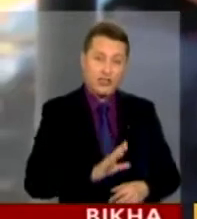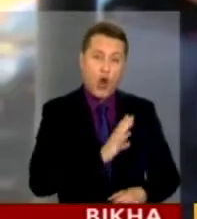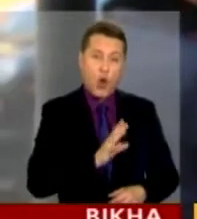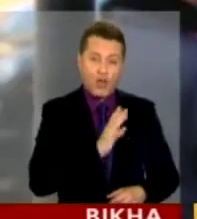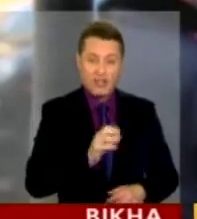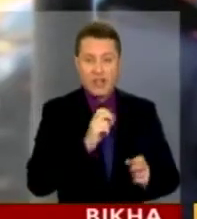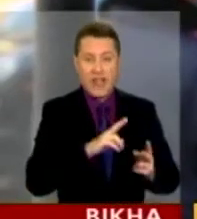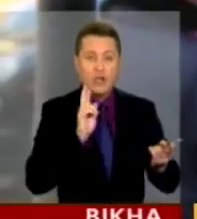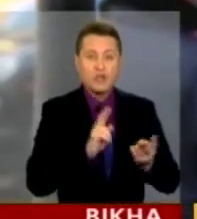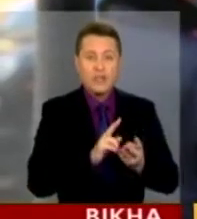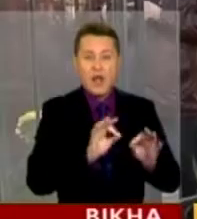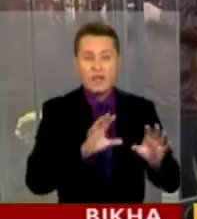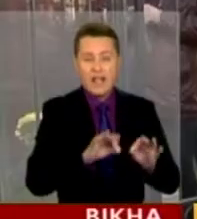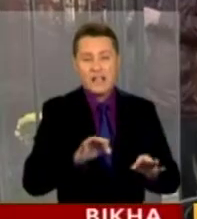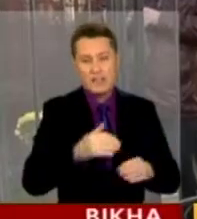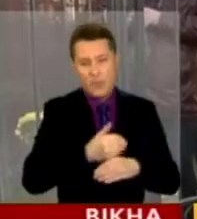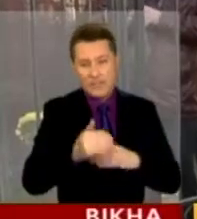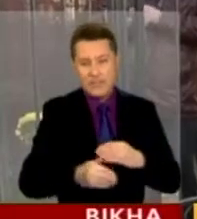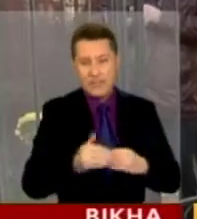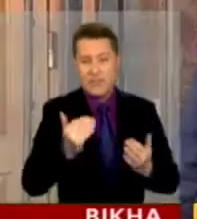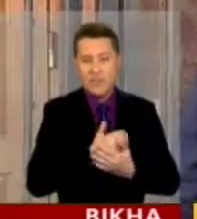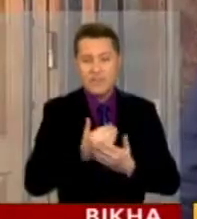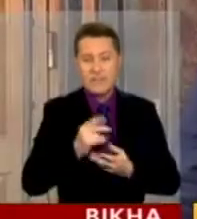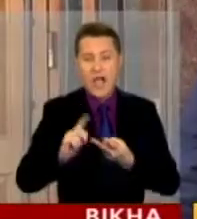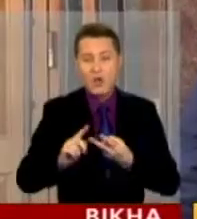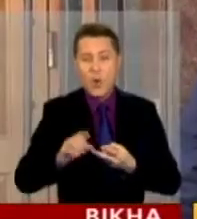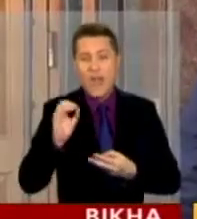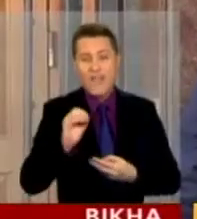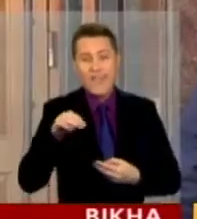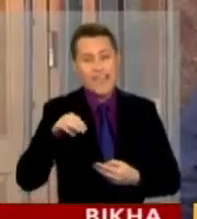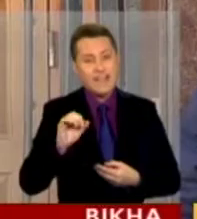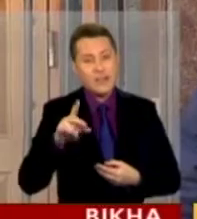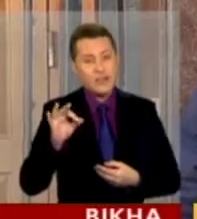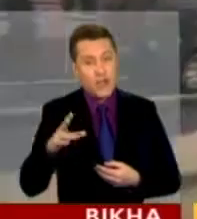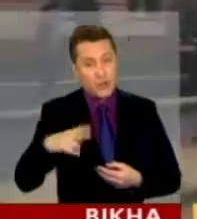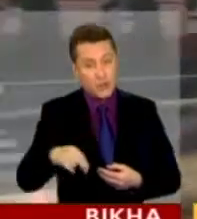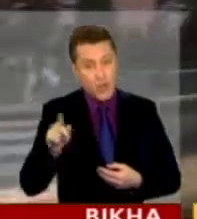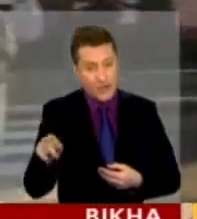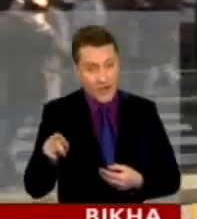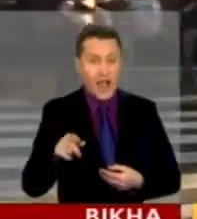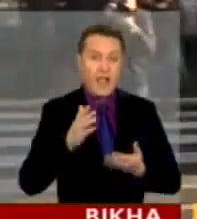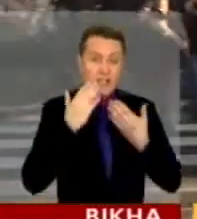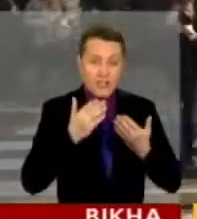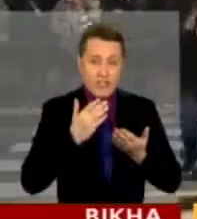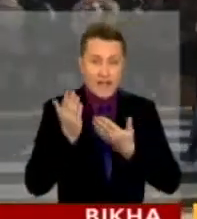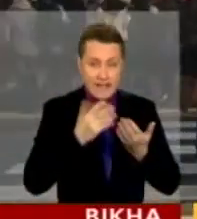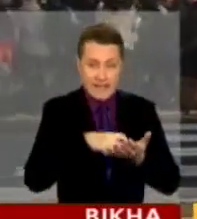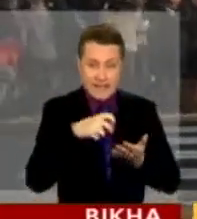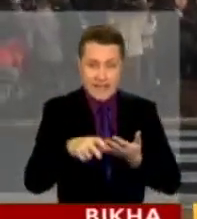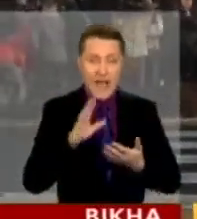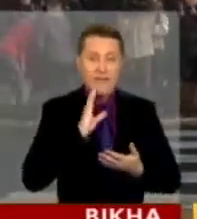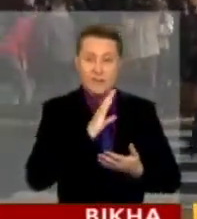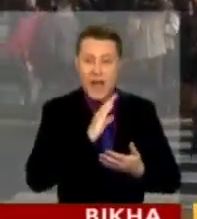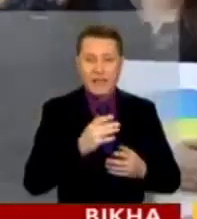він зустрівся із нею, ми розкажемо у 22-й. А друга – Євгенія Тимошенко. Вона, користуючись нагодою, зачитала листа від матері, в якому Юлія